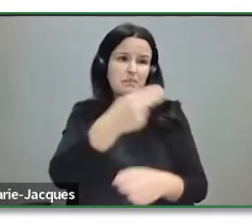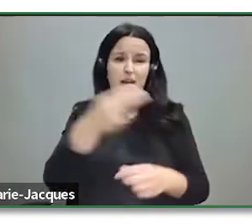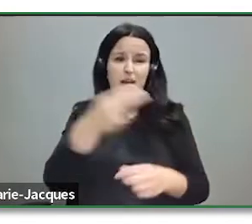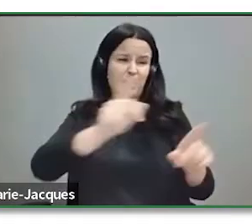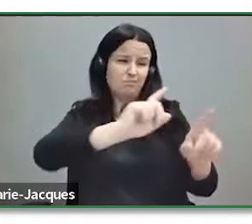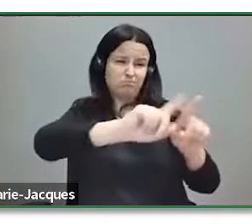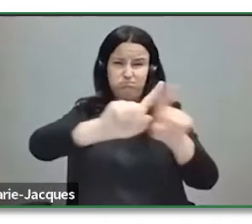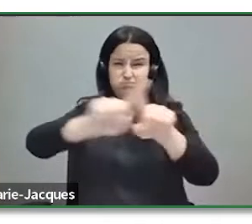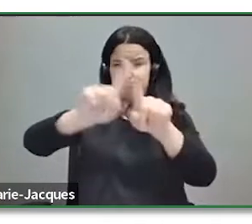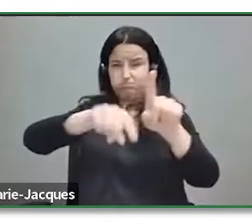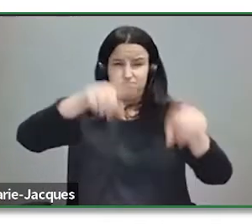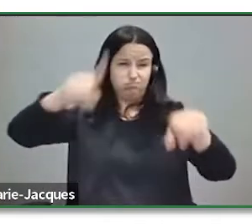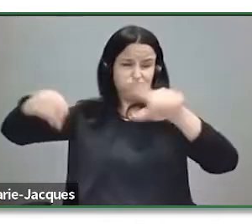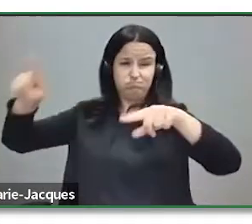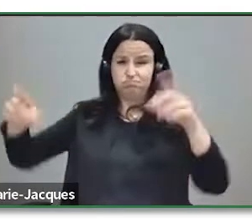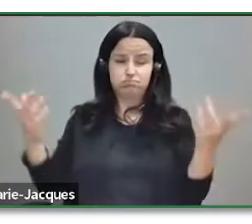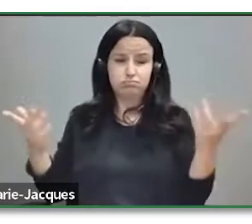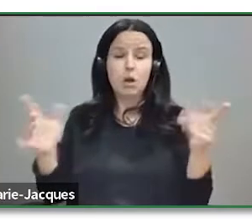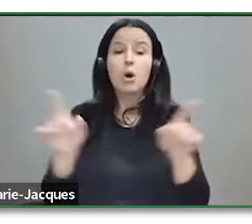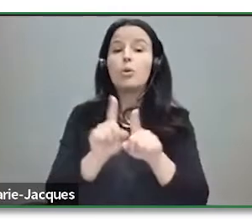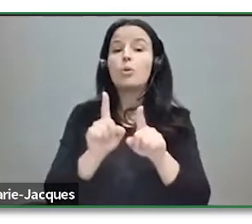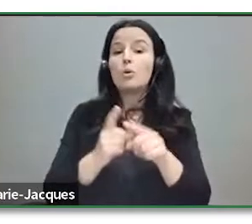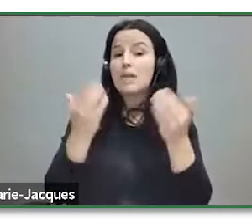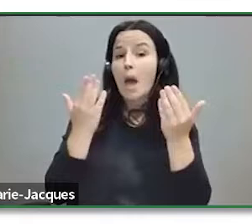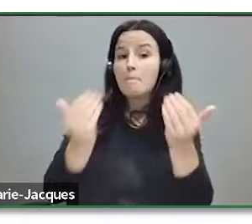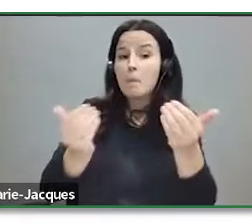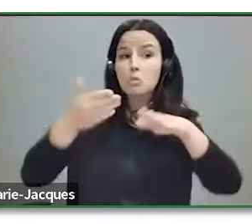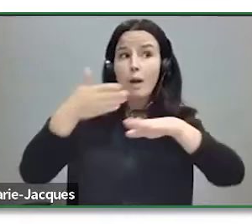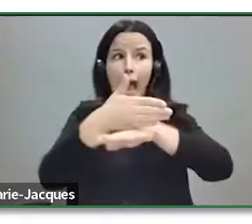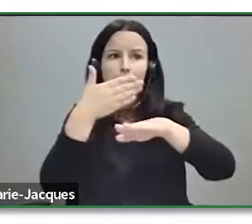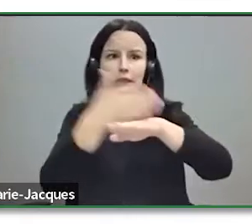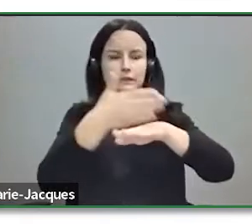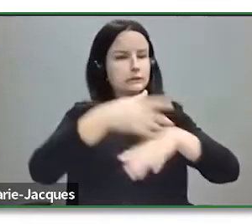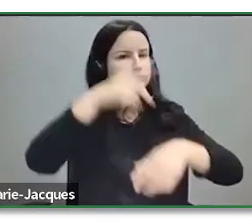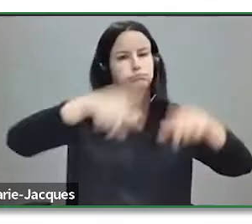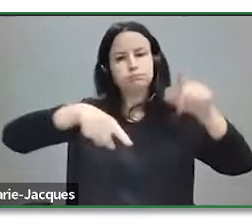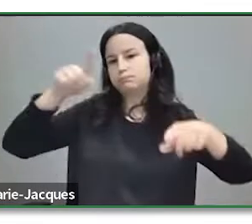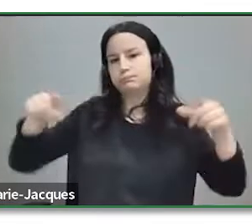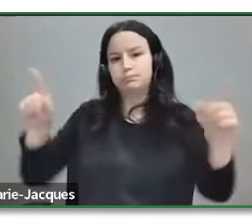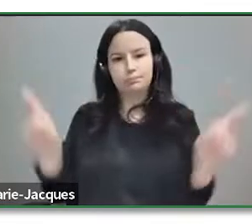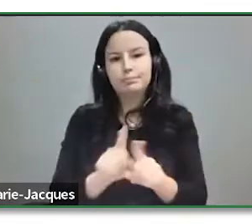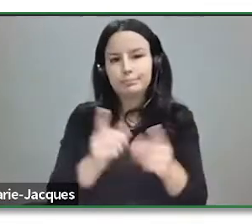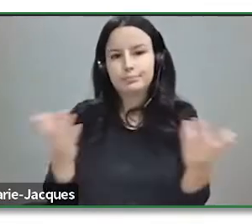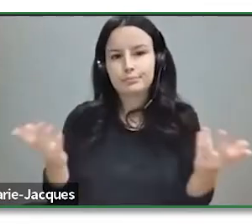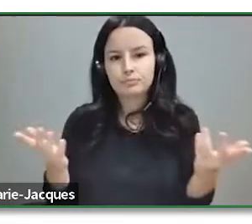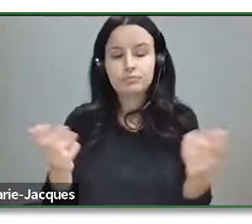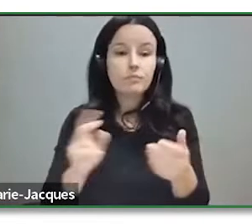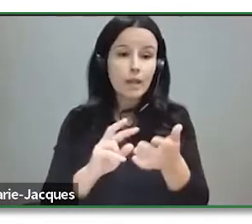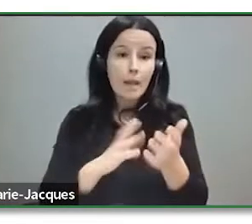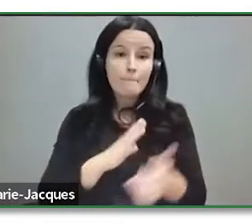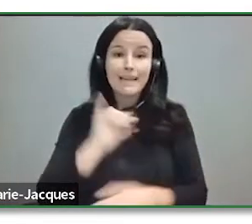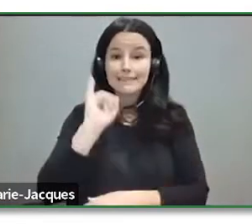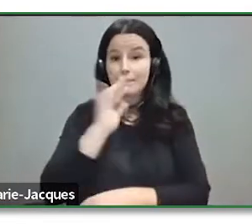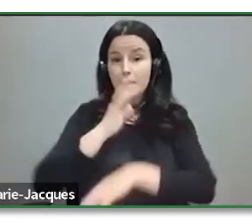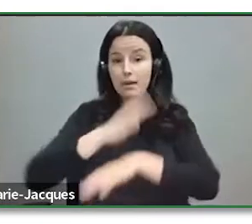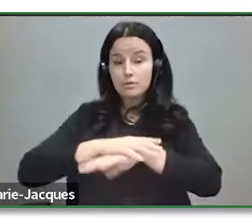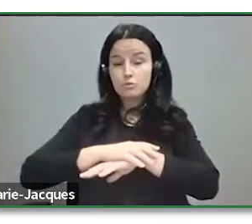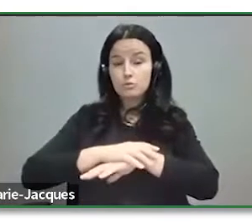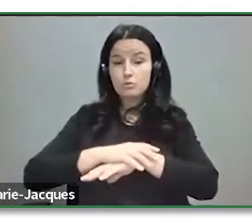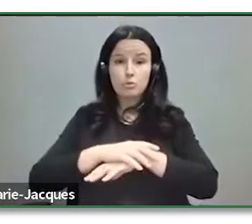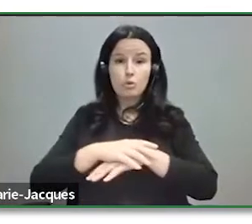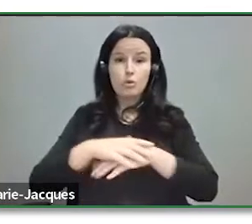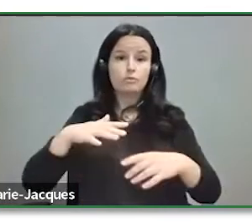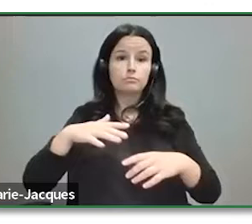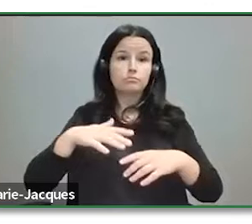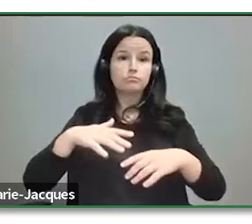que les besoins en matière d'accessibilité varient considérablement. Cependant, si vous abordez la conception des programmes de l'environnement bâti